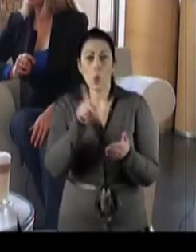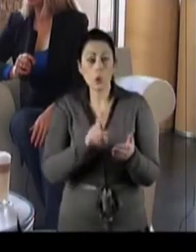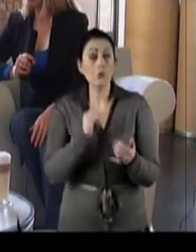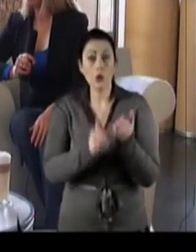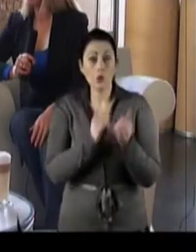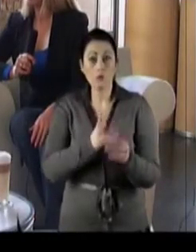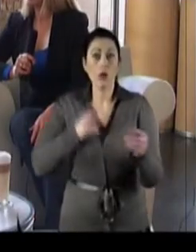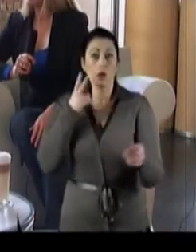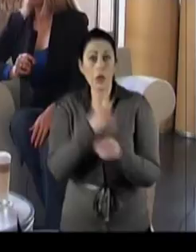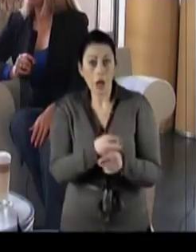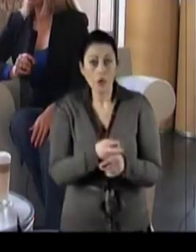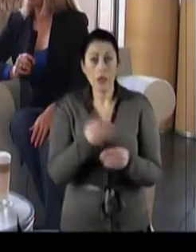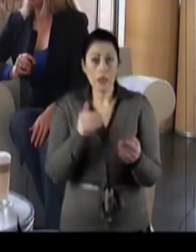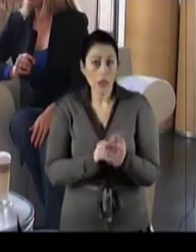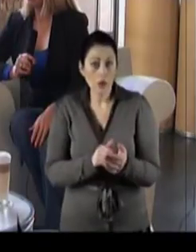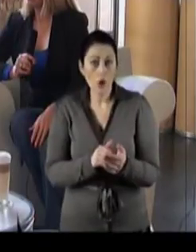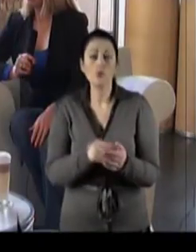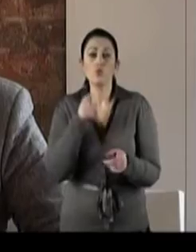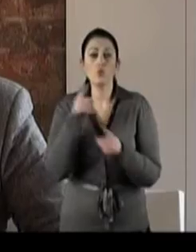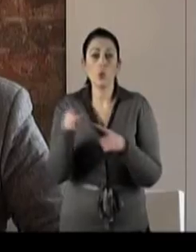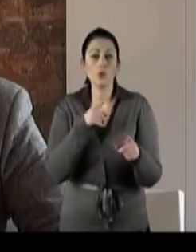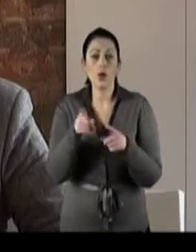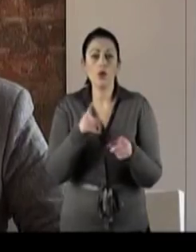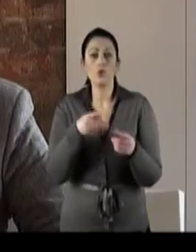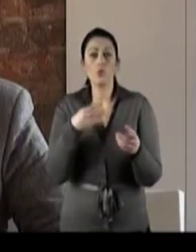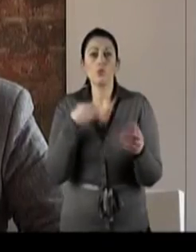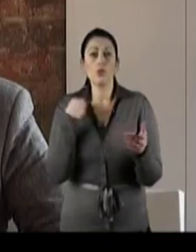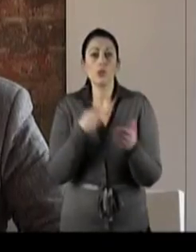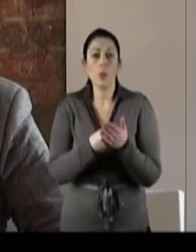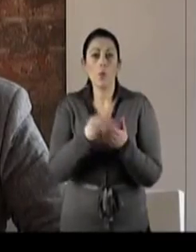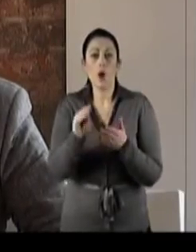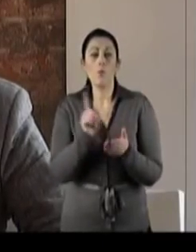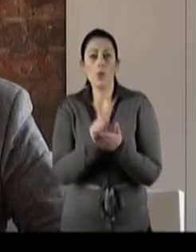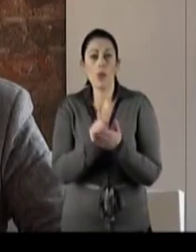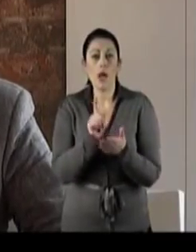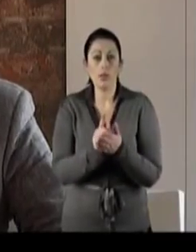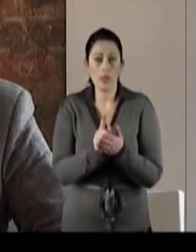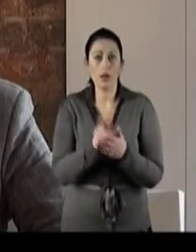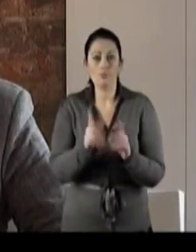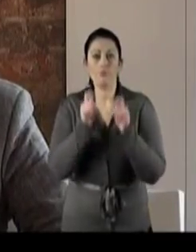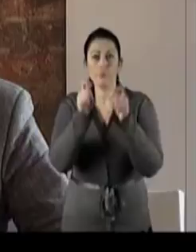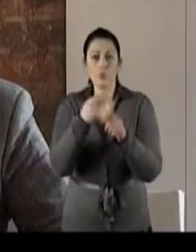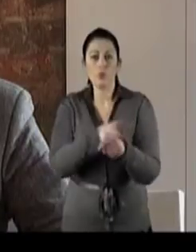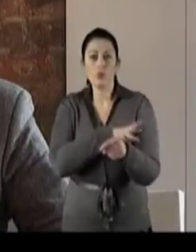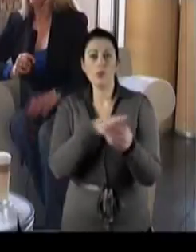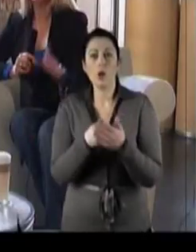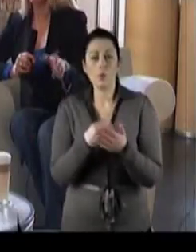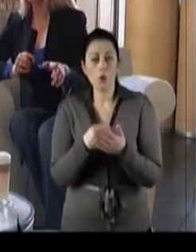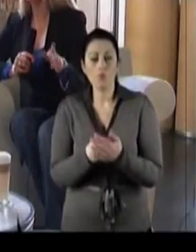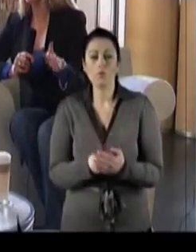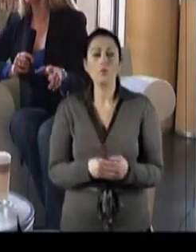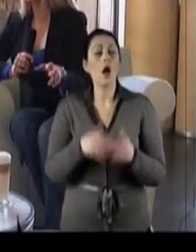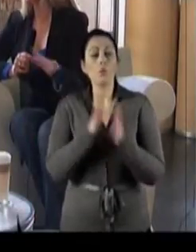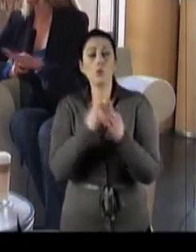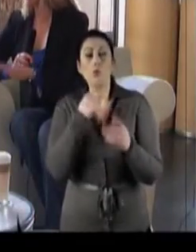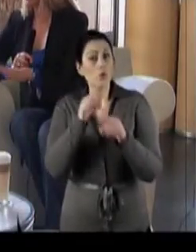zł, sporządzamy deklarację PCC z odpowiednim oczywiście symbolem i składamy do Urzędu Skarbowego. Ale